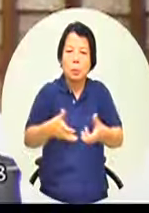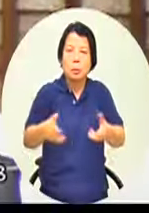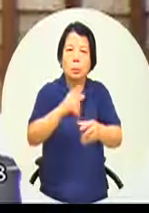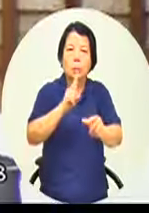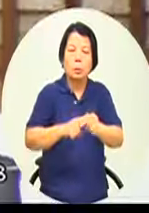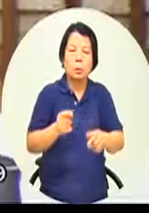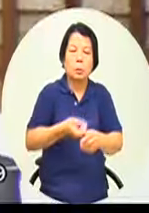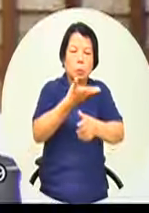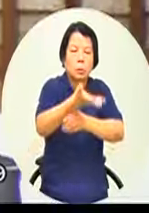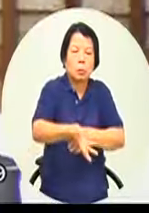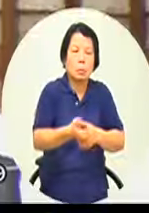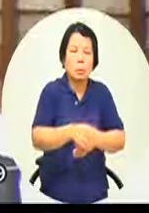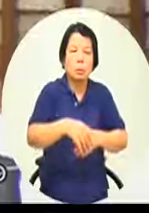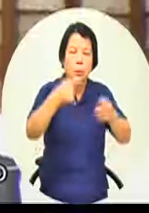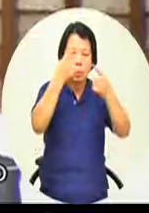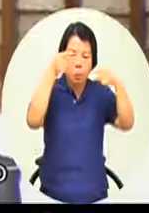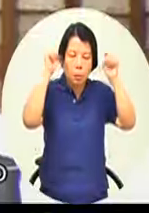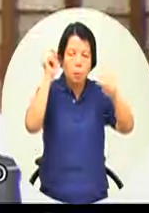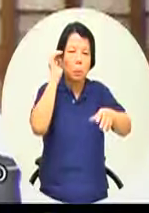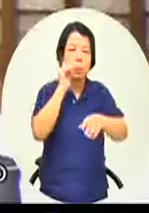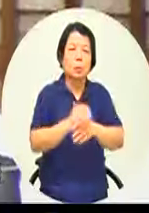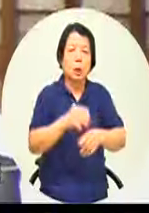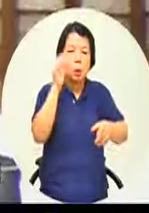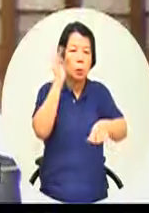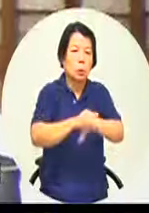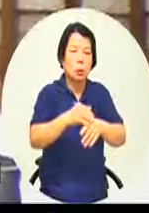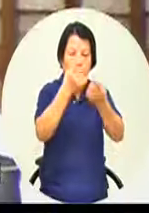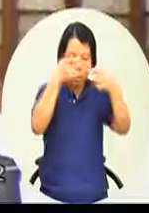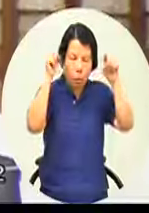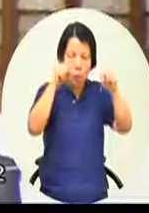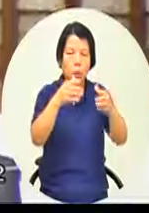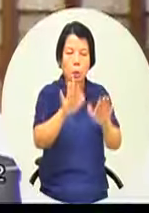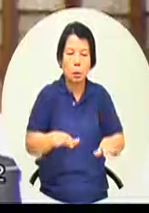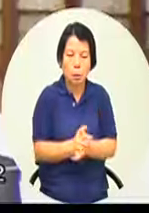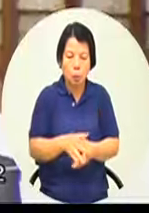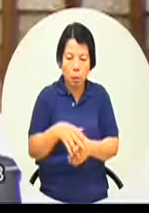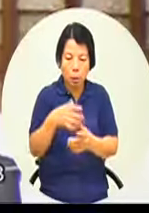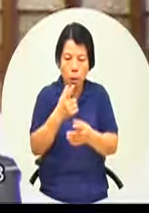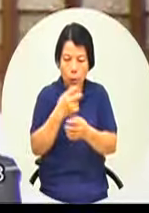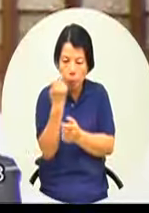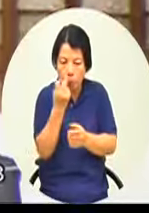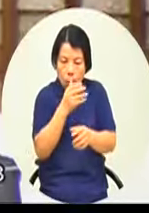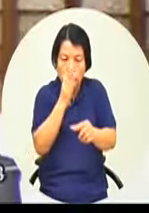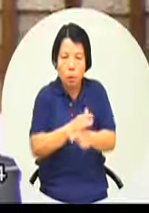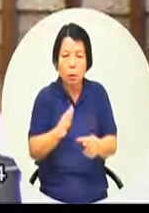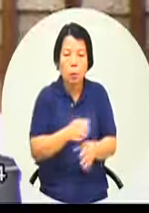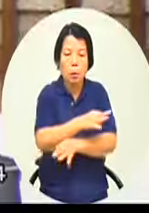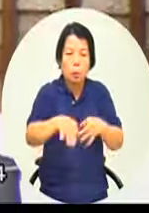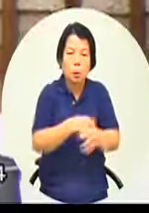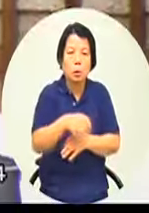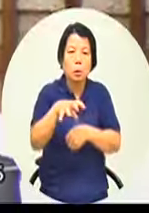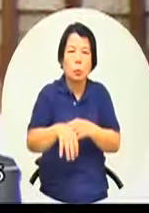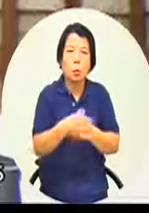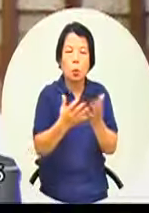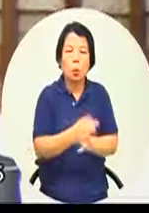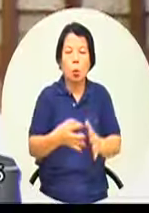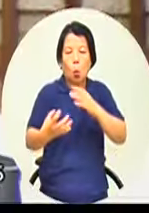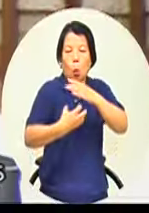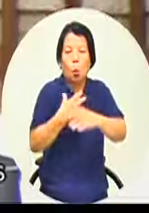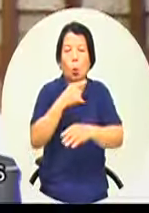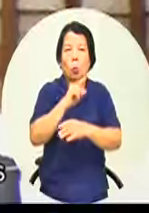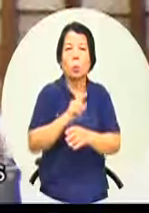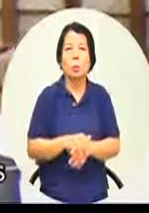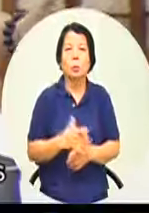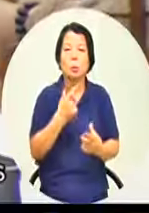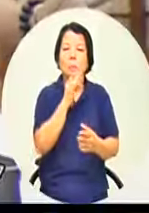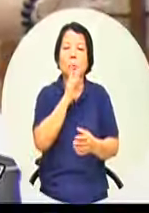功大学来测试来检查的，目前还没有检查结果。经济部的单位说我也很冤枉呢，